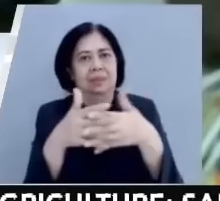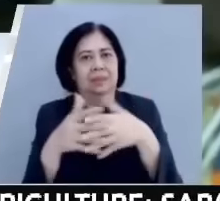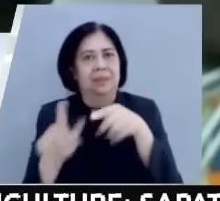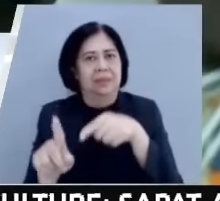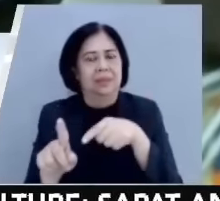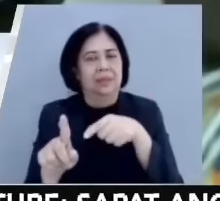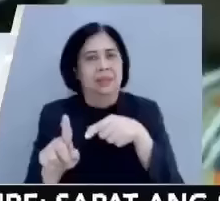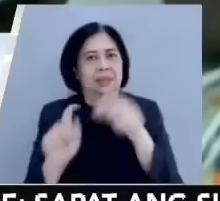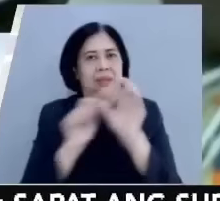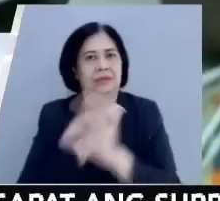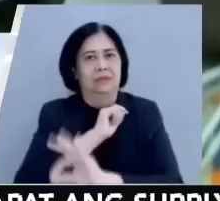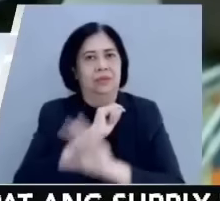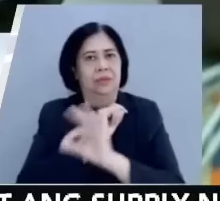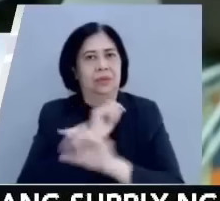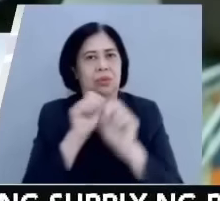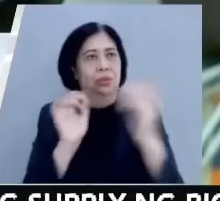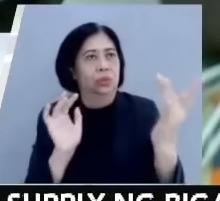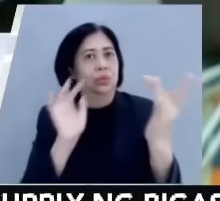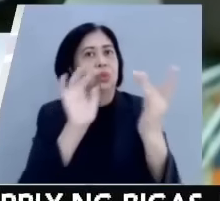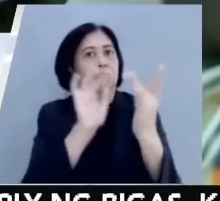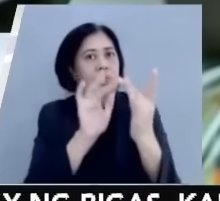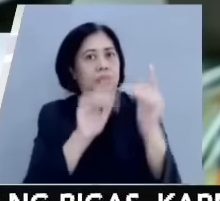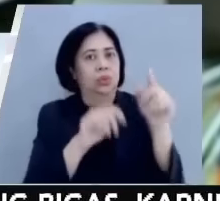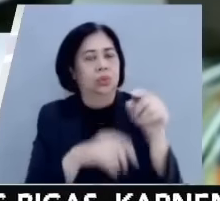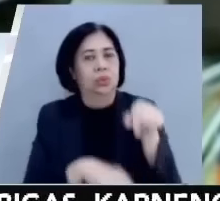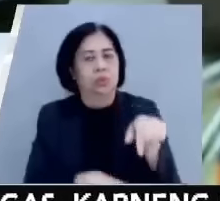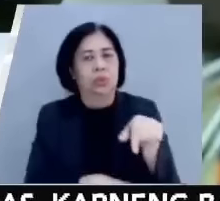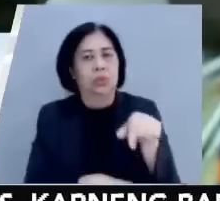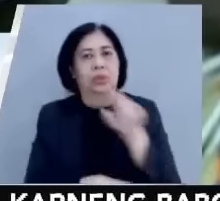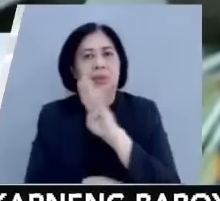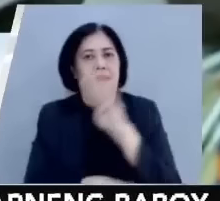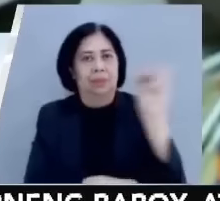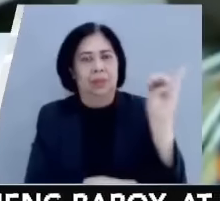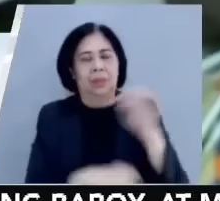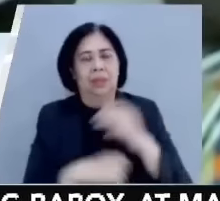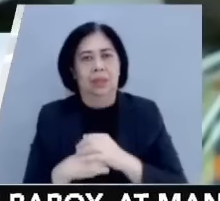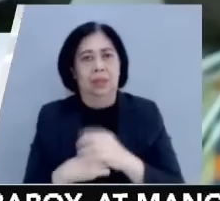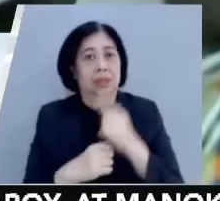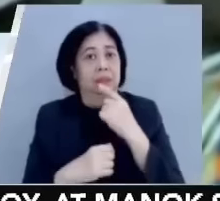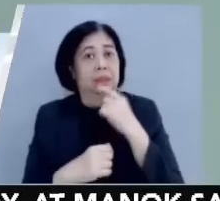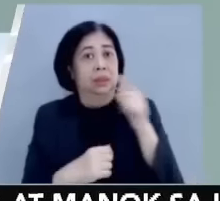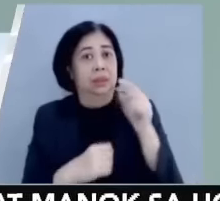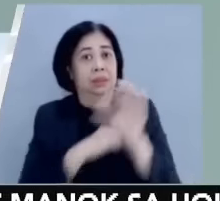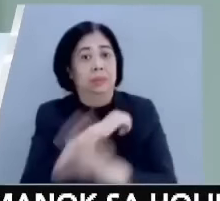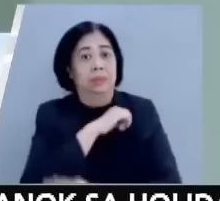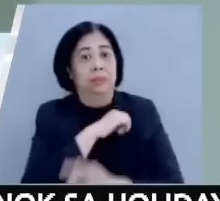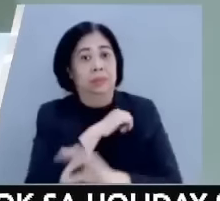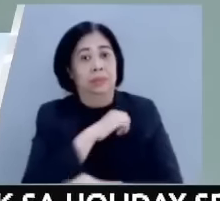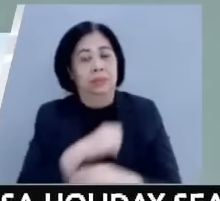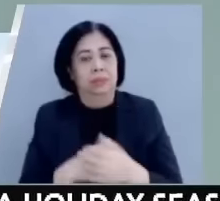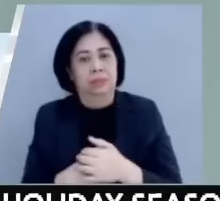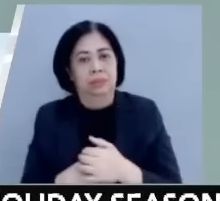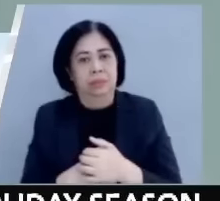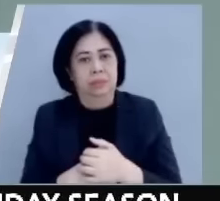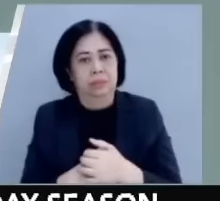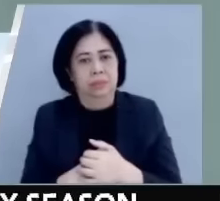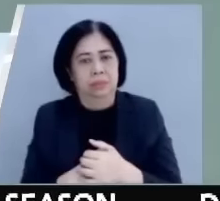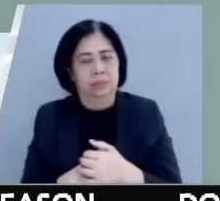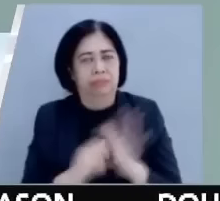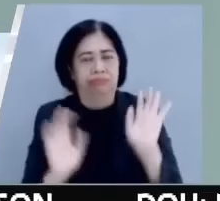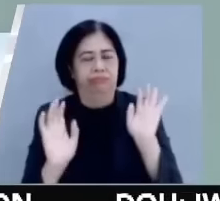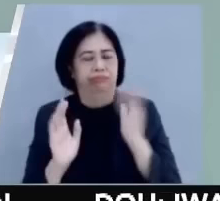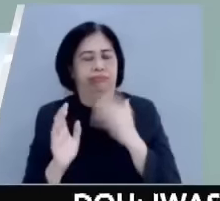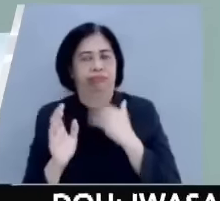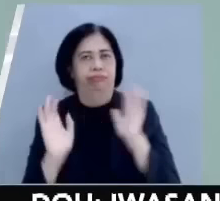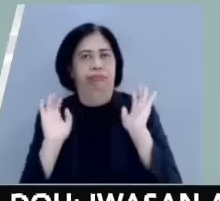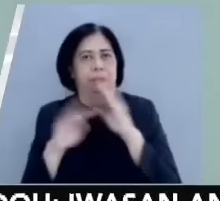kaya makikipag-ugnayan daw sila sa Bureau of Immigration. Sabi naman ng dayuhang suspect, I'm invoking my right to remain silent right